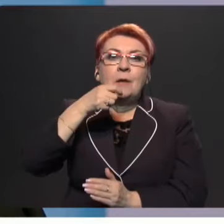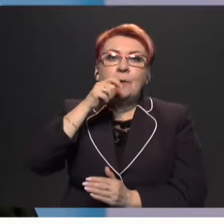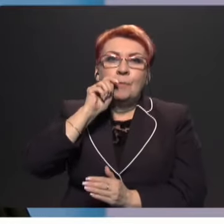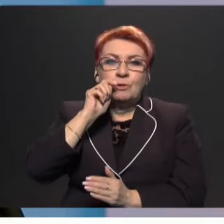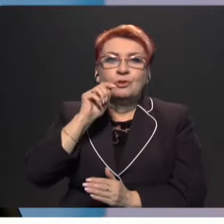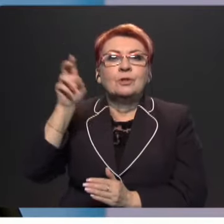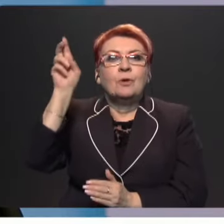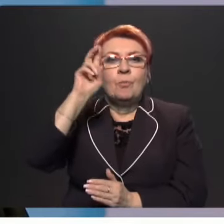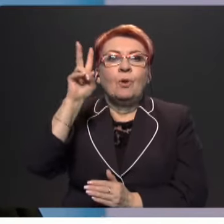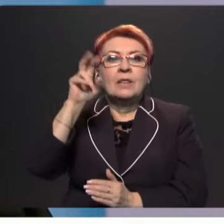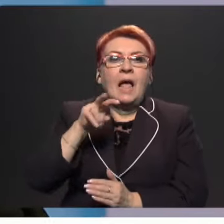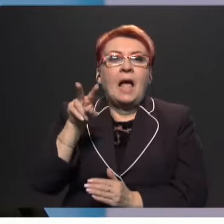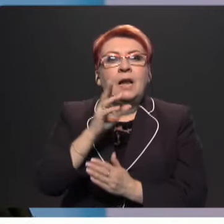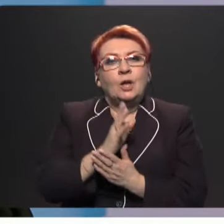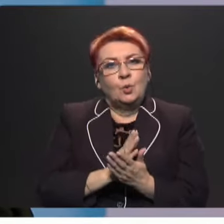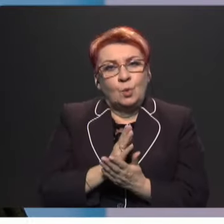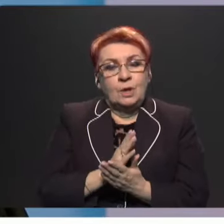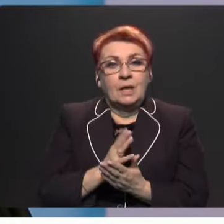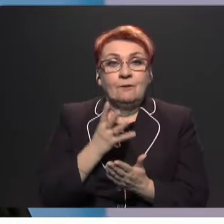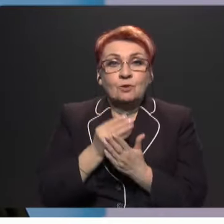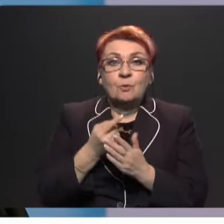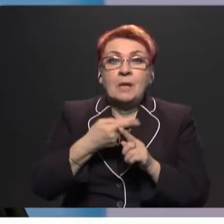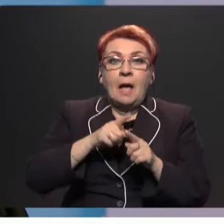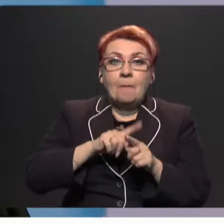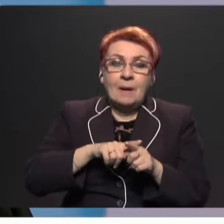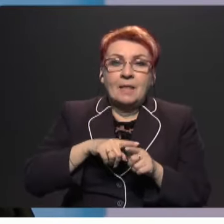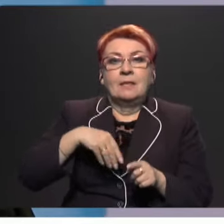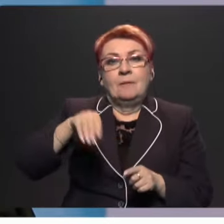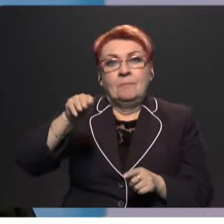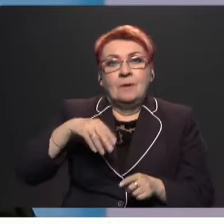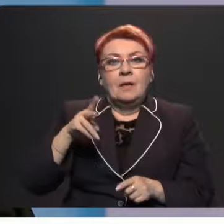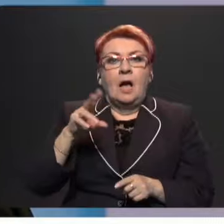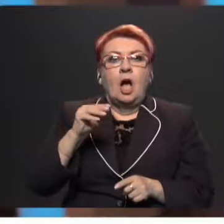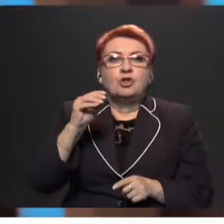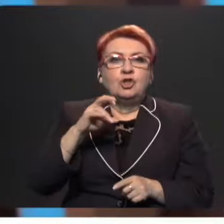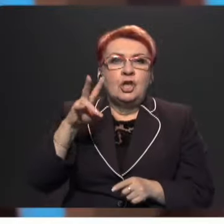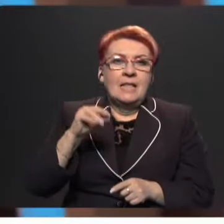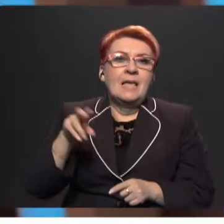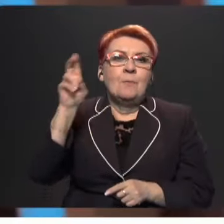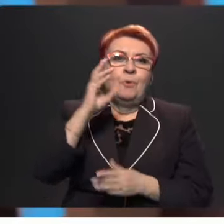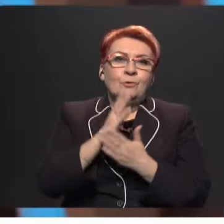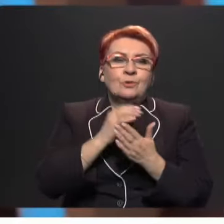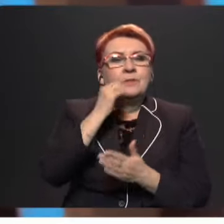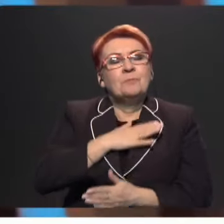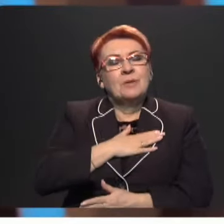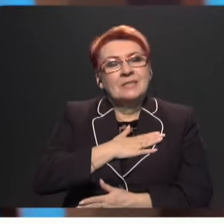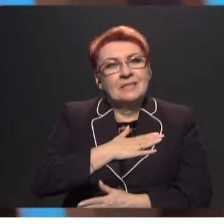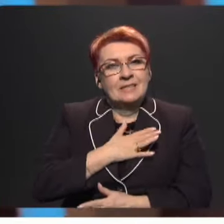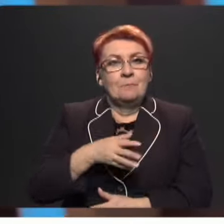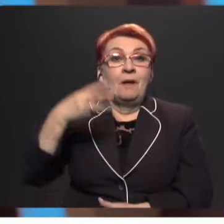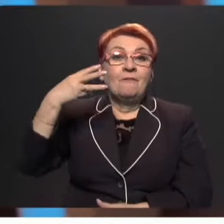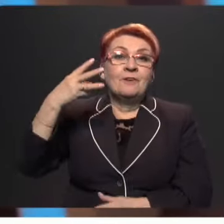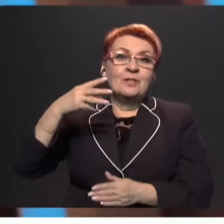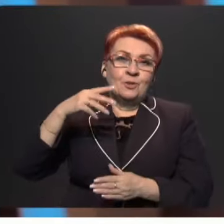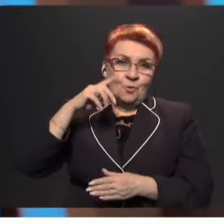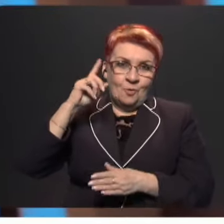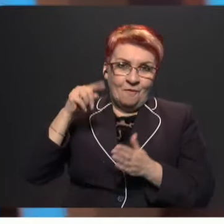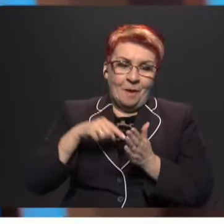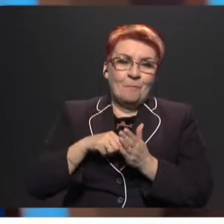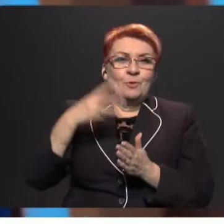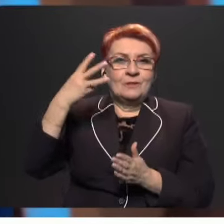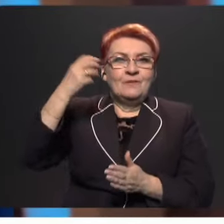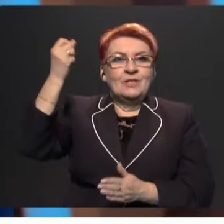на литургии. Собственно, вот об этом каждение, об этом богослужение. Спасибо. А у нас есть видео-вопрос. Давайте